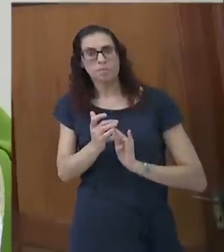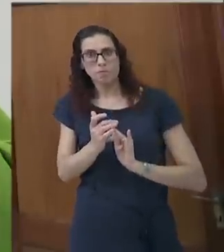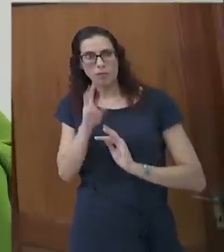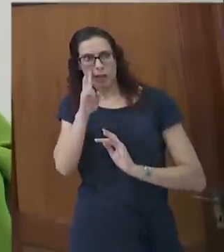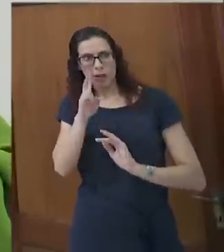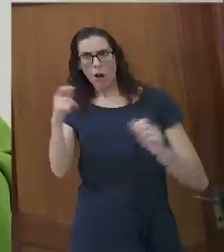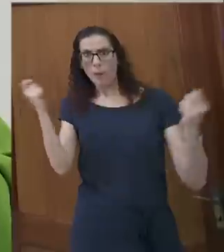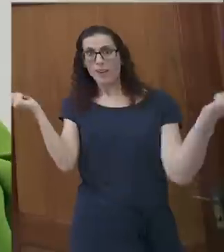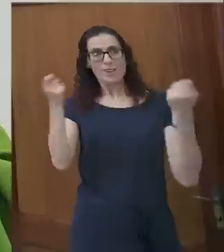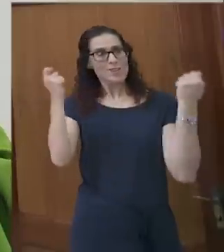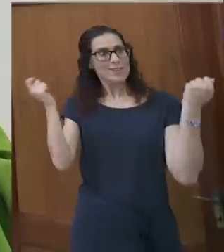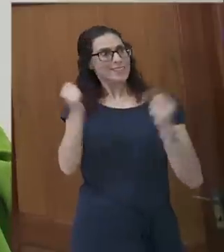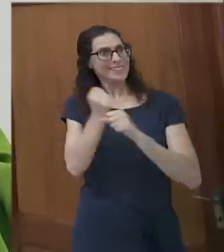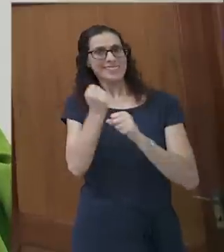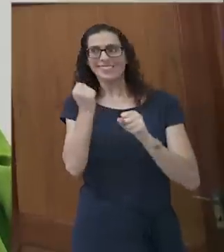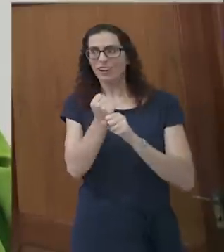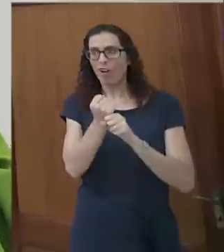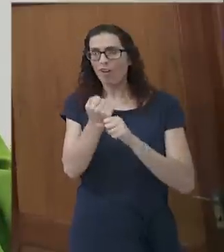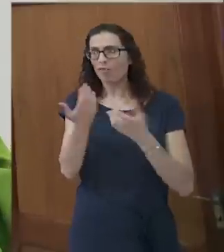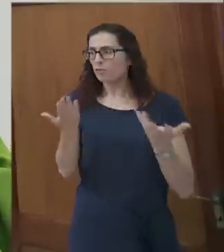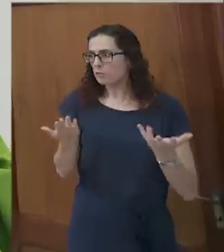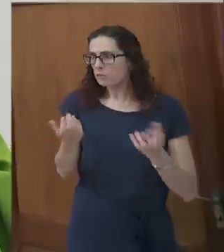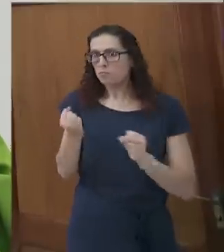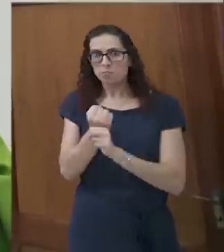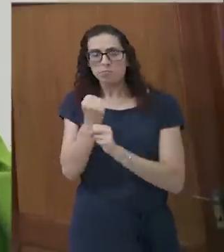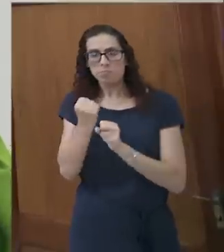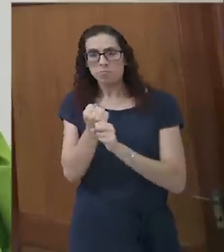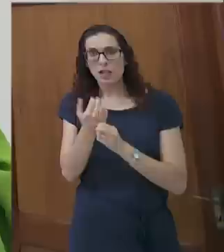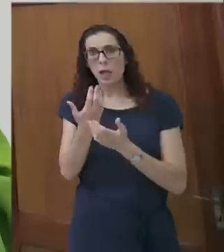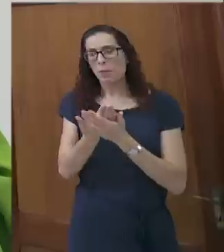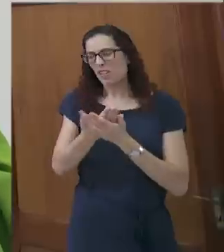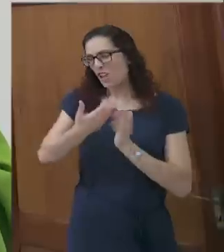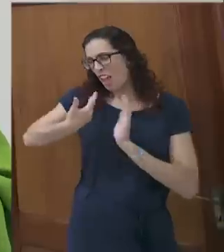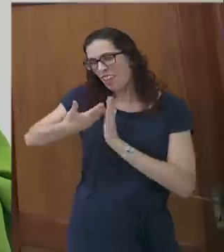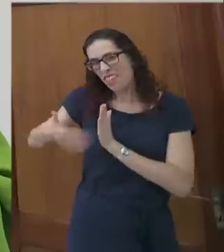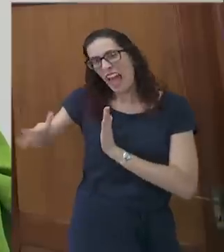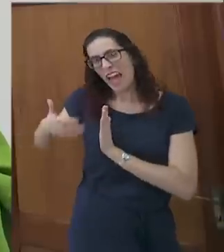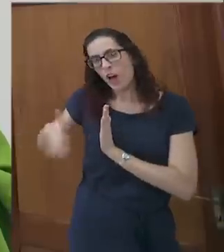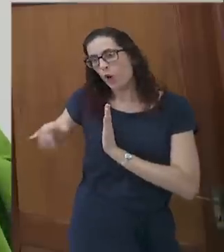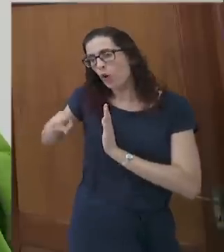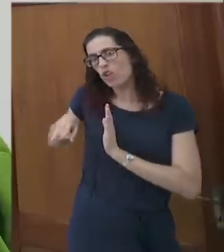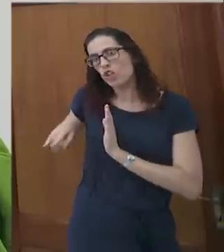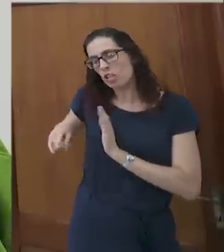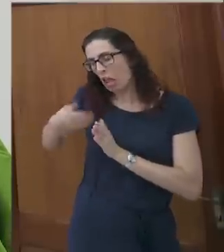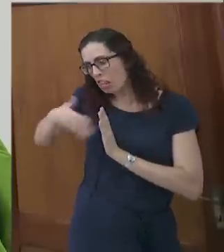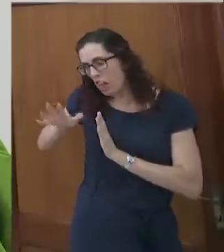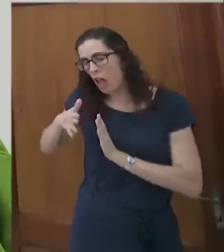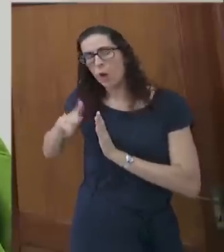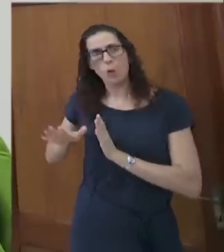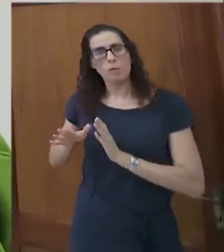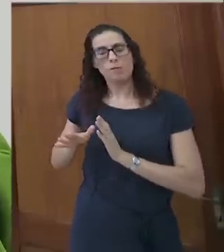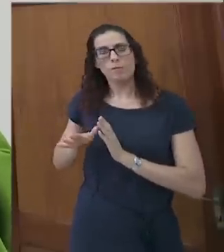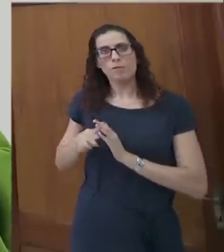li għamlu biex ineħħu l-ispirti ħżiena, Ġesu jgħidilhom: